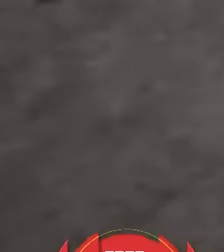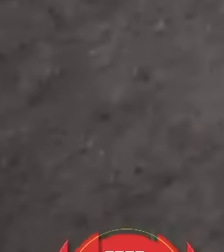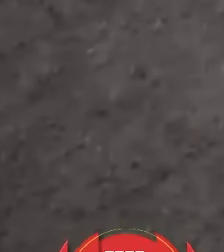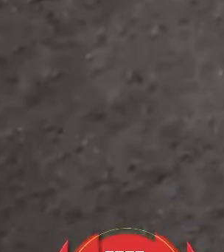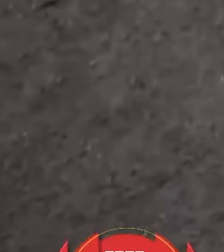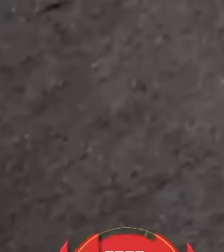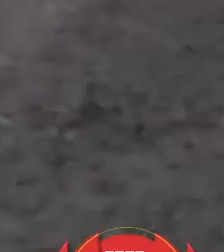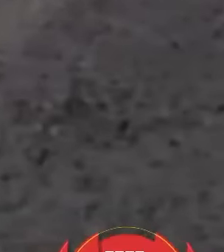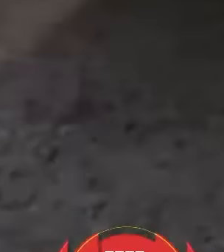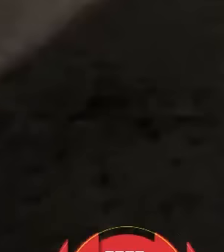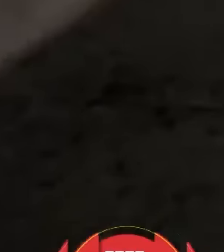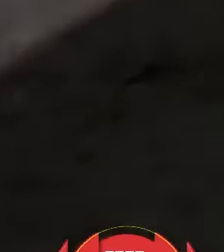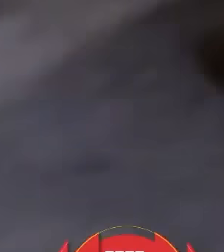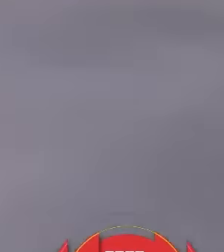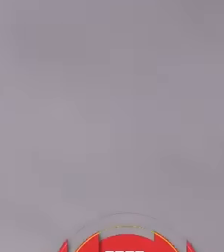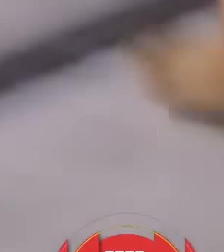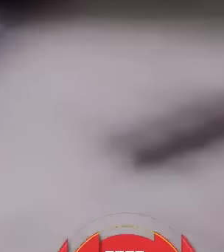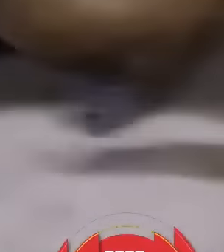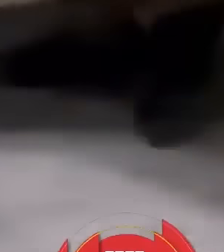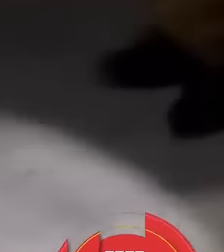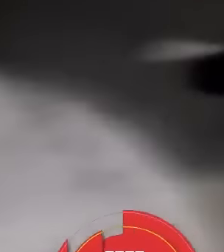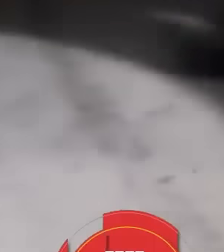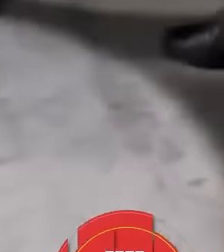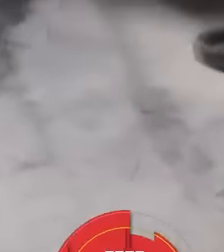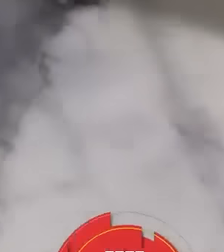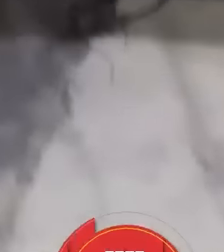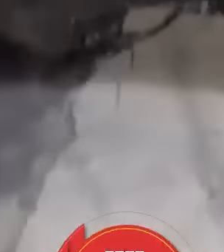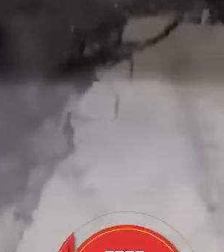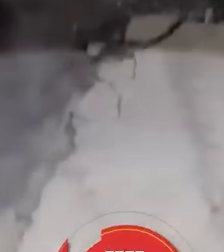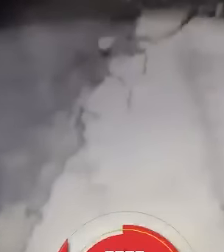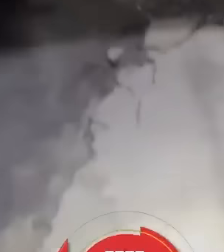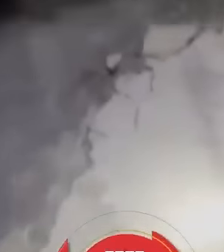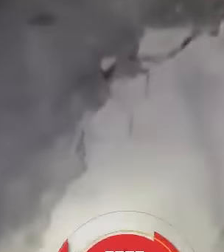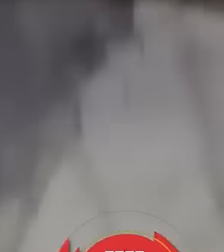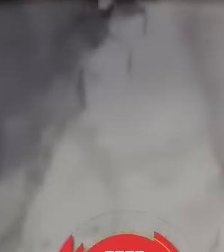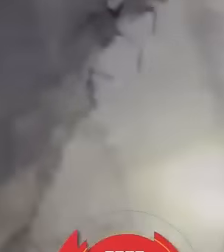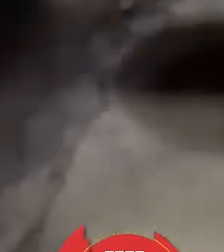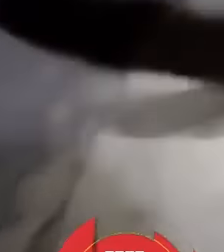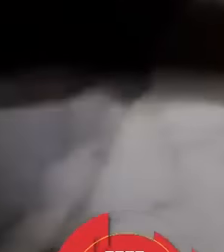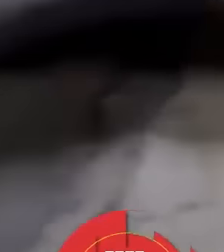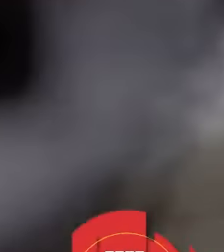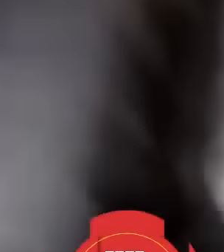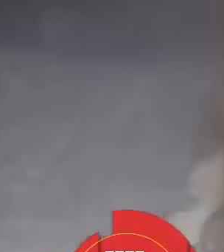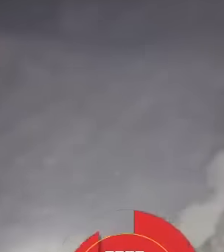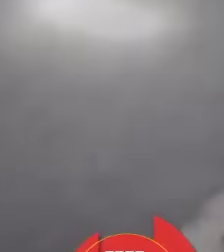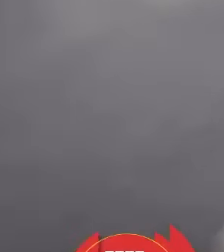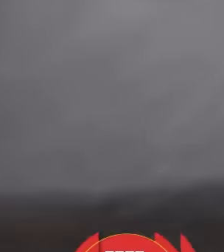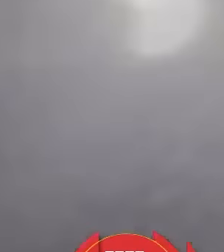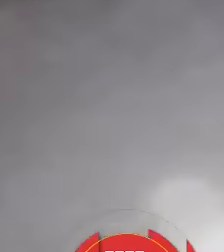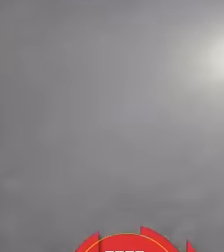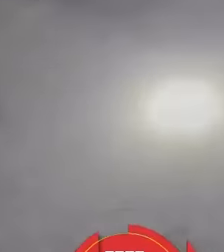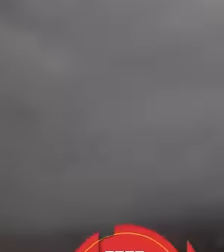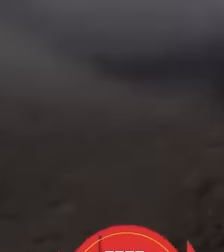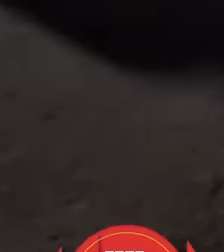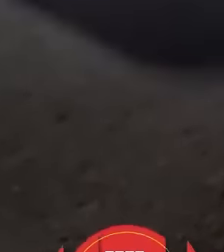คือเขาเล่นจริงกัดขากางกงกางเกงแต่ที่กลัวคือถ้าแมวกัดมันแค่รอยไงแต ่ ถ้าสักอัน เนี่ย เป็นเที่ยว จะเล่